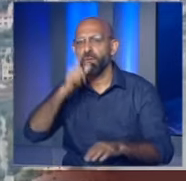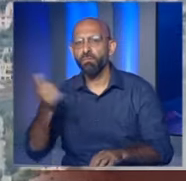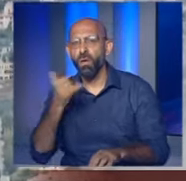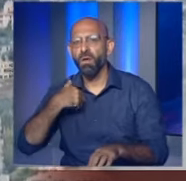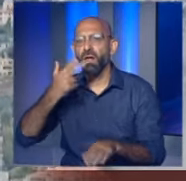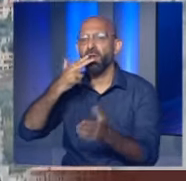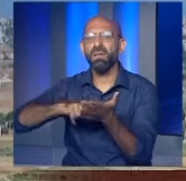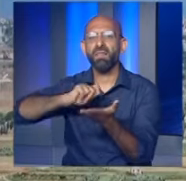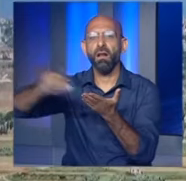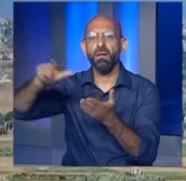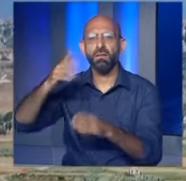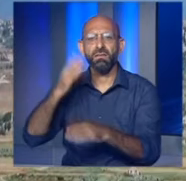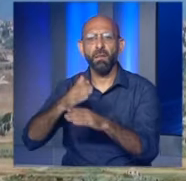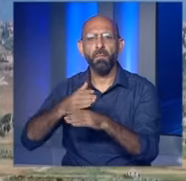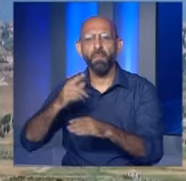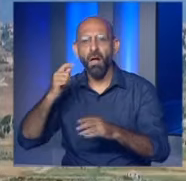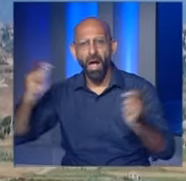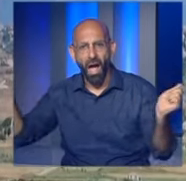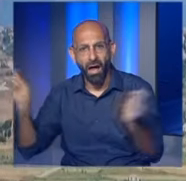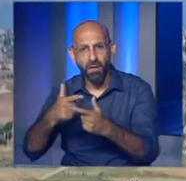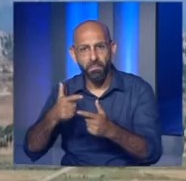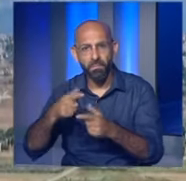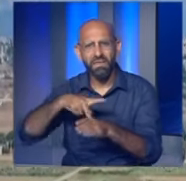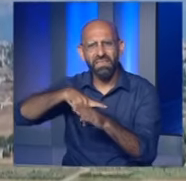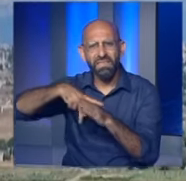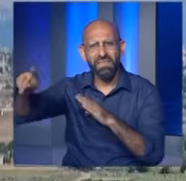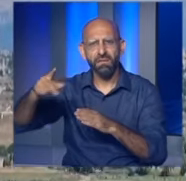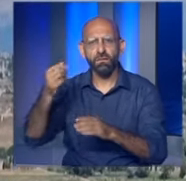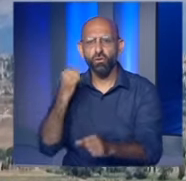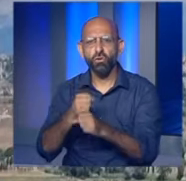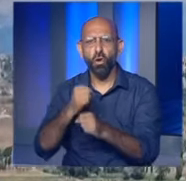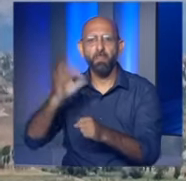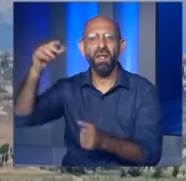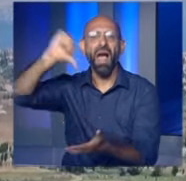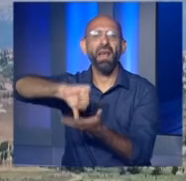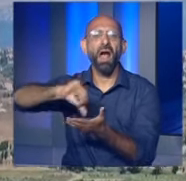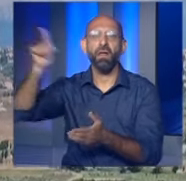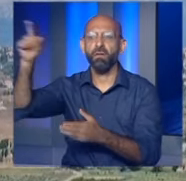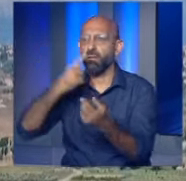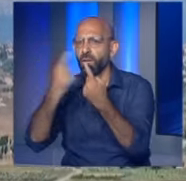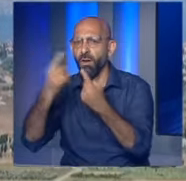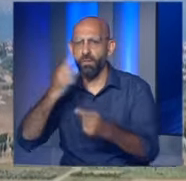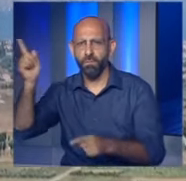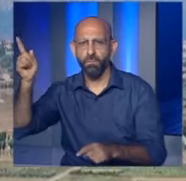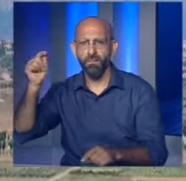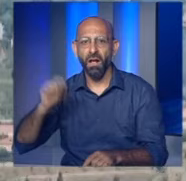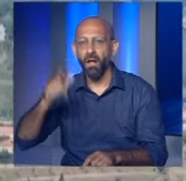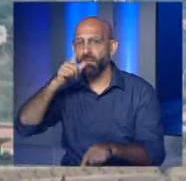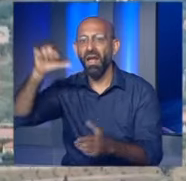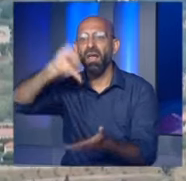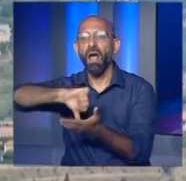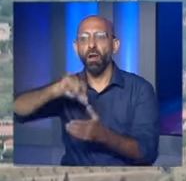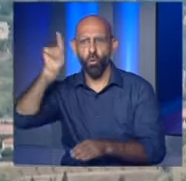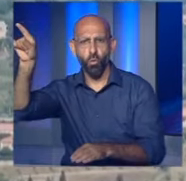الاسرائيليه رايل كالتس راى ان الرساله التي بعثت بها ايران فيما يتعلق بشن حرب اباده في حال تنفيذ